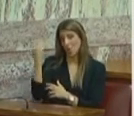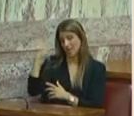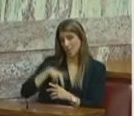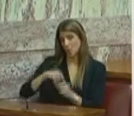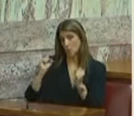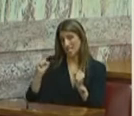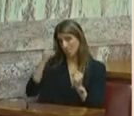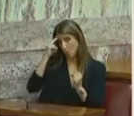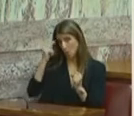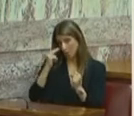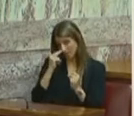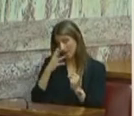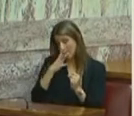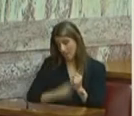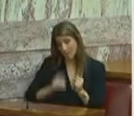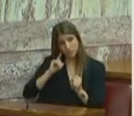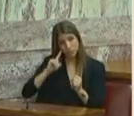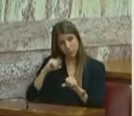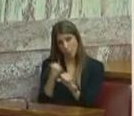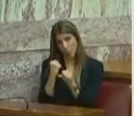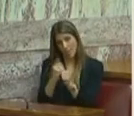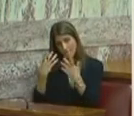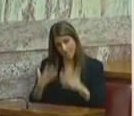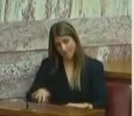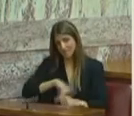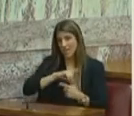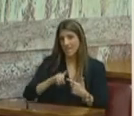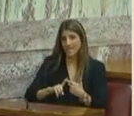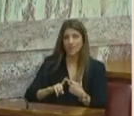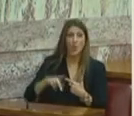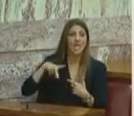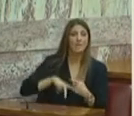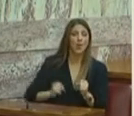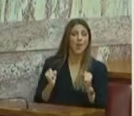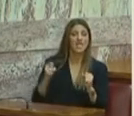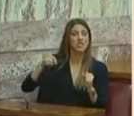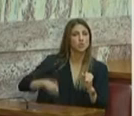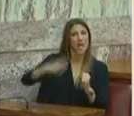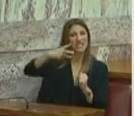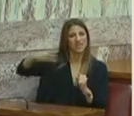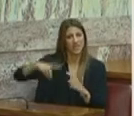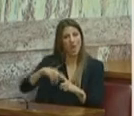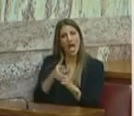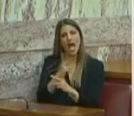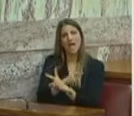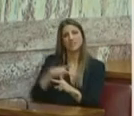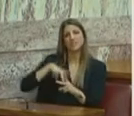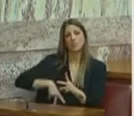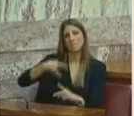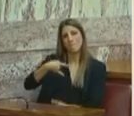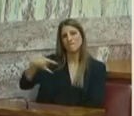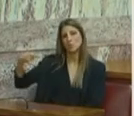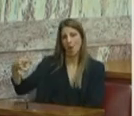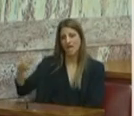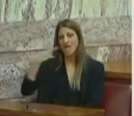απιστίας. Επίσης, για τους κυρίους Ξανθό και κύριο Πολάκη, για κάποιες τιμολογίες φαρμάκων το 2016, να